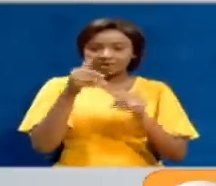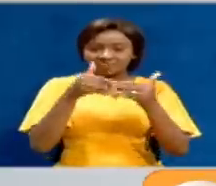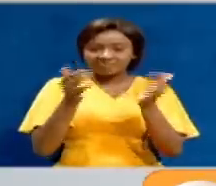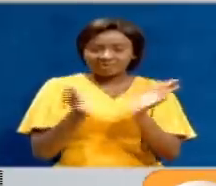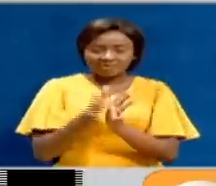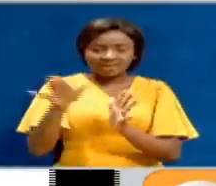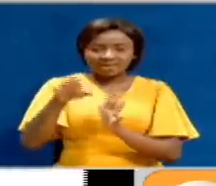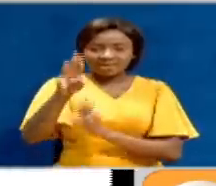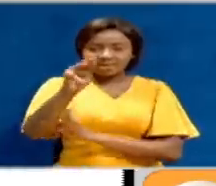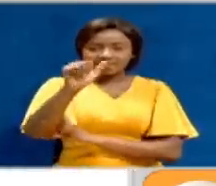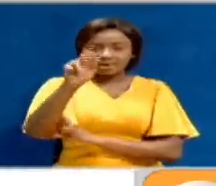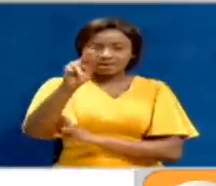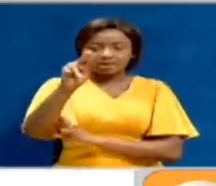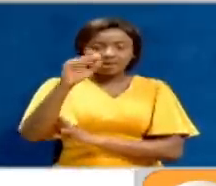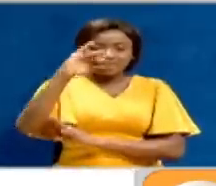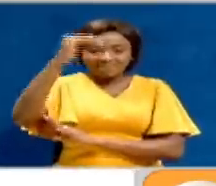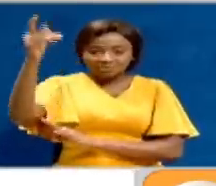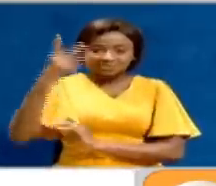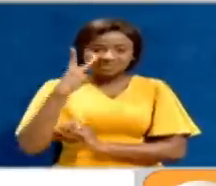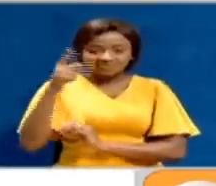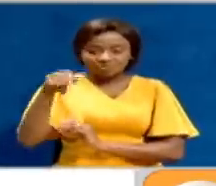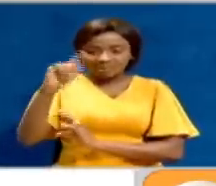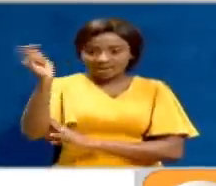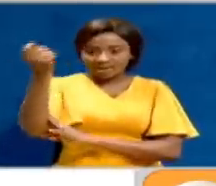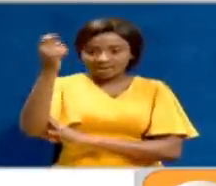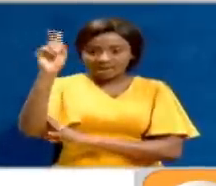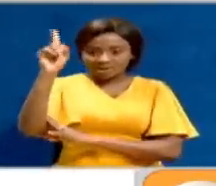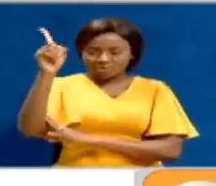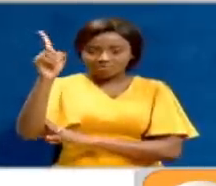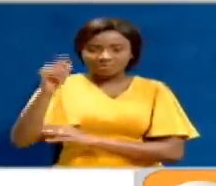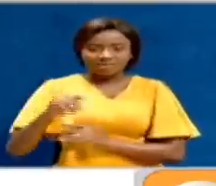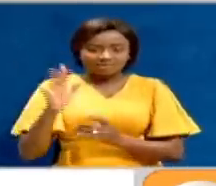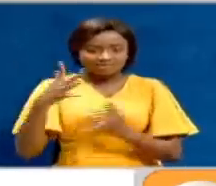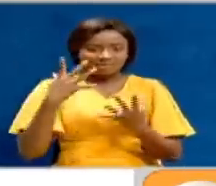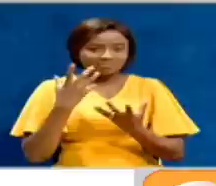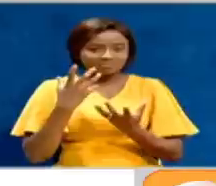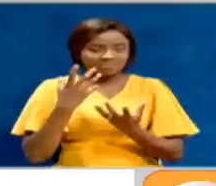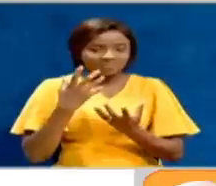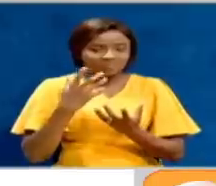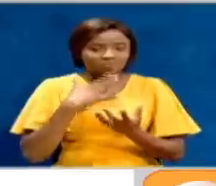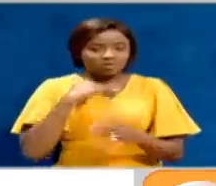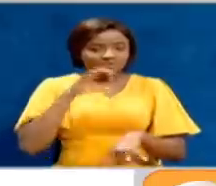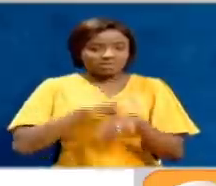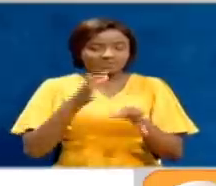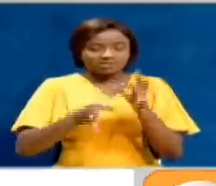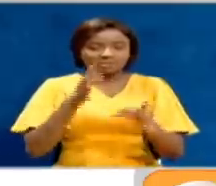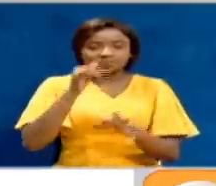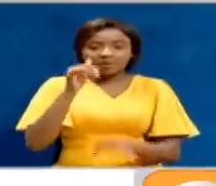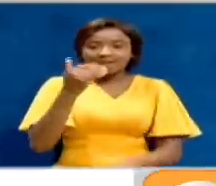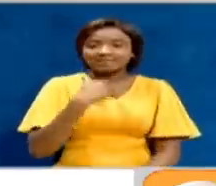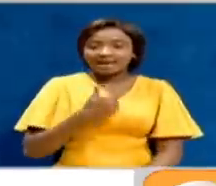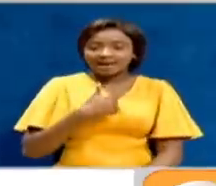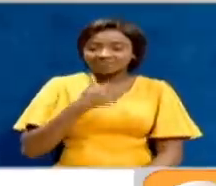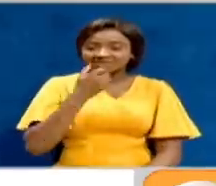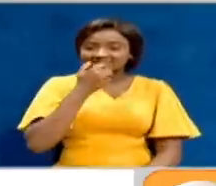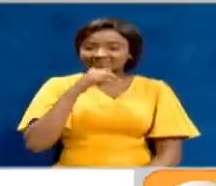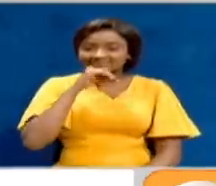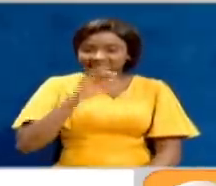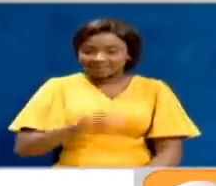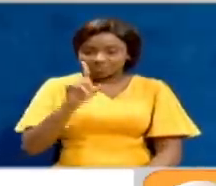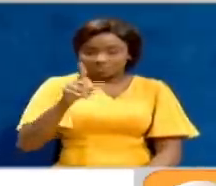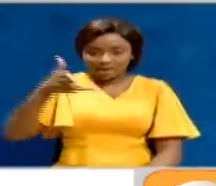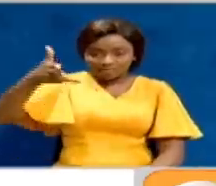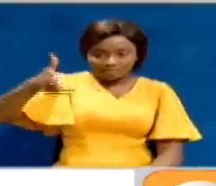Familia moja katika mtaa wa Mountain View hapa Nairobi inadai haki baada ya mwana wao kufariki baada ya kudaiwa kupigwa risasi na afisa mmoja wa